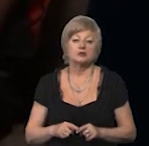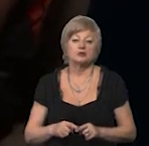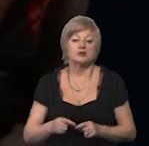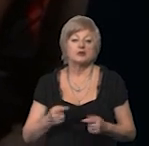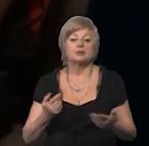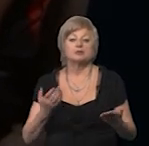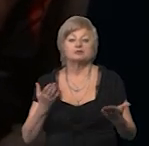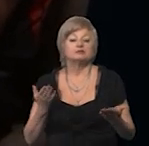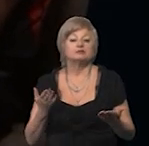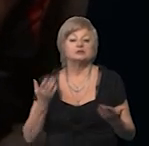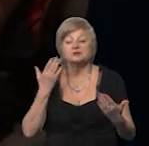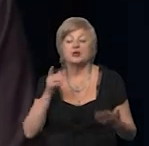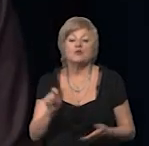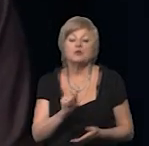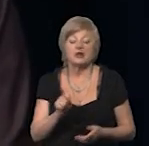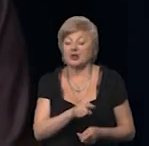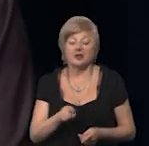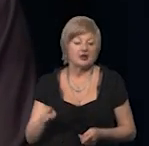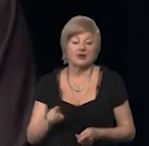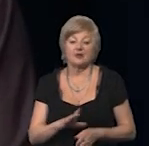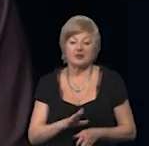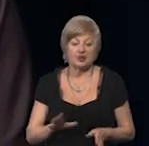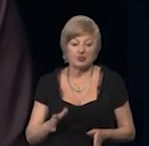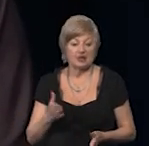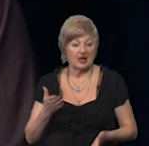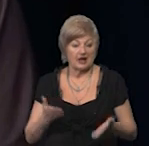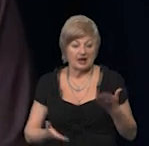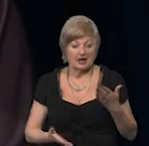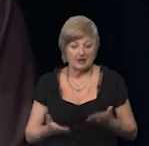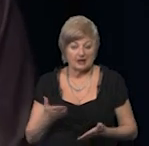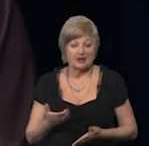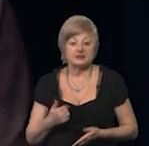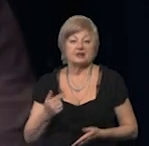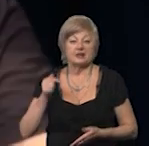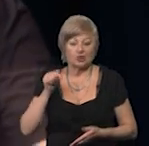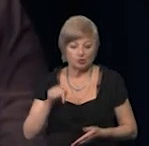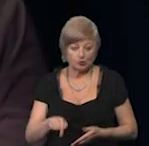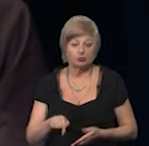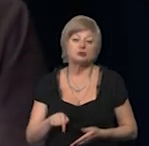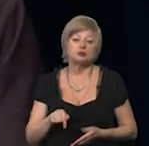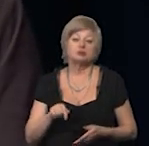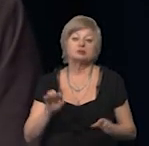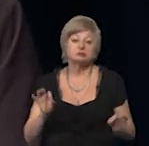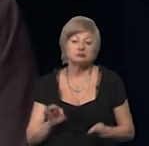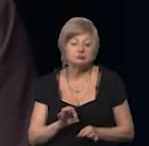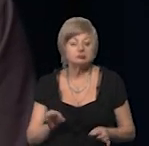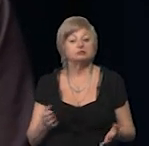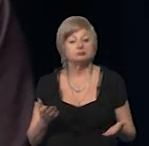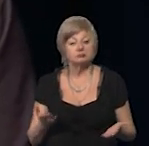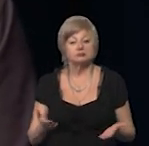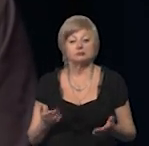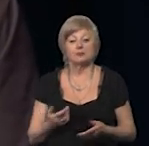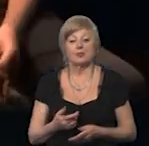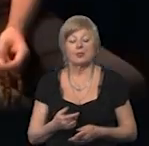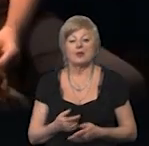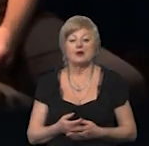Знаєте, та енергія, вона, якщо її, вона була тут, і тут закрили вход, вона тече, як вода, в іншу